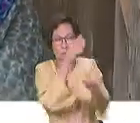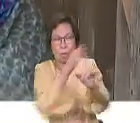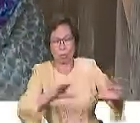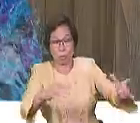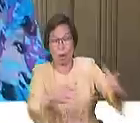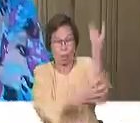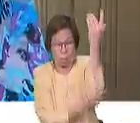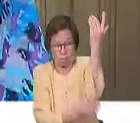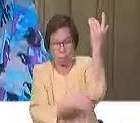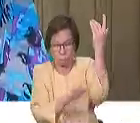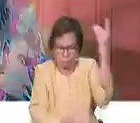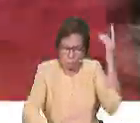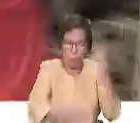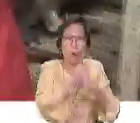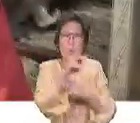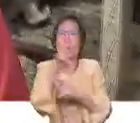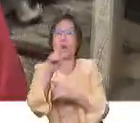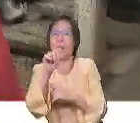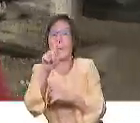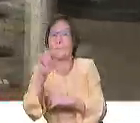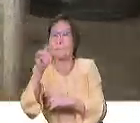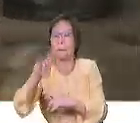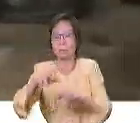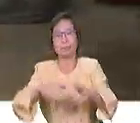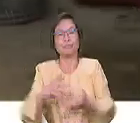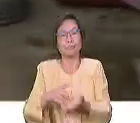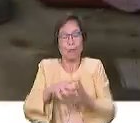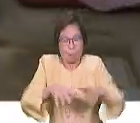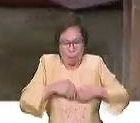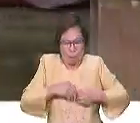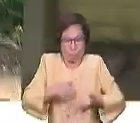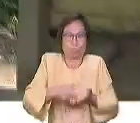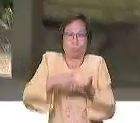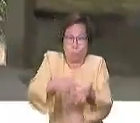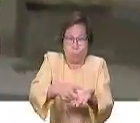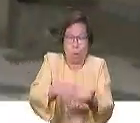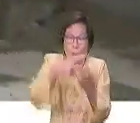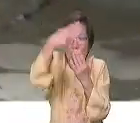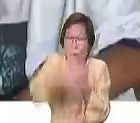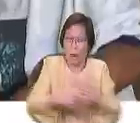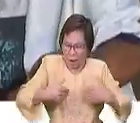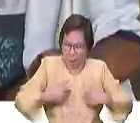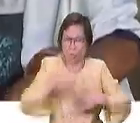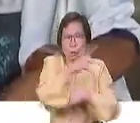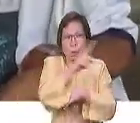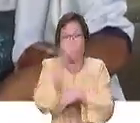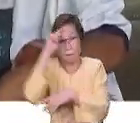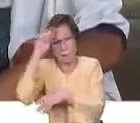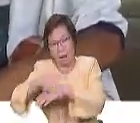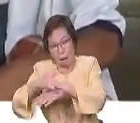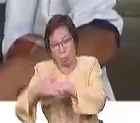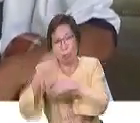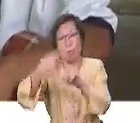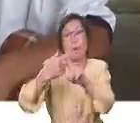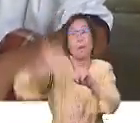Golongan kurang berkemampuan sekitar Kuala Berang menerima sumbangan masing-masing selepas program serupa diadakan di Kuala Terengganu awal